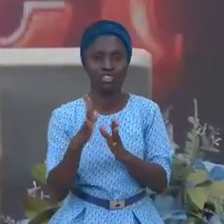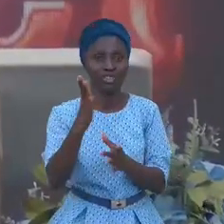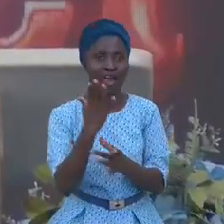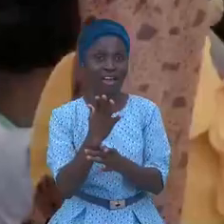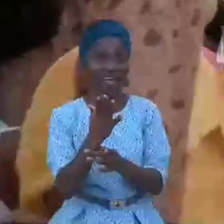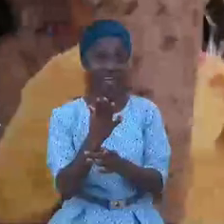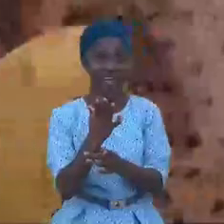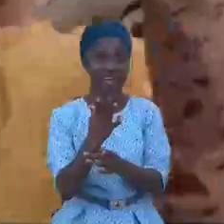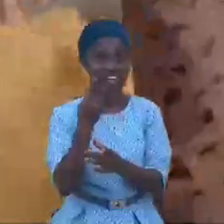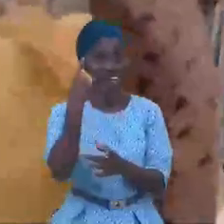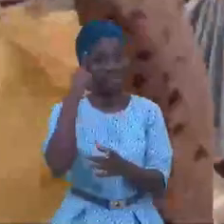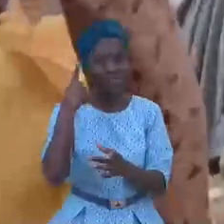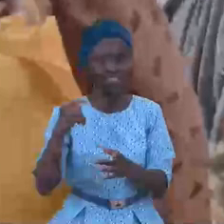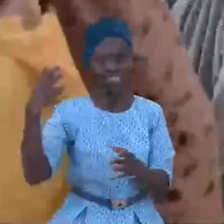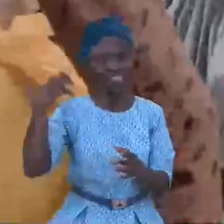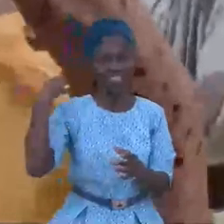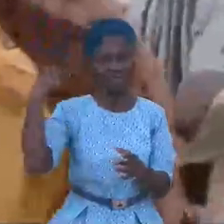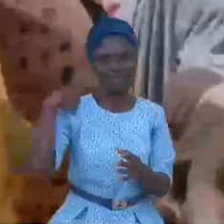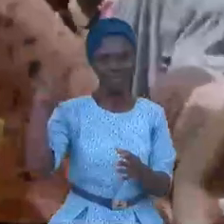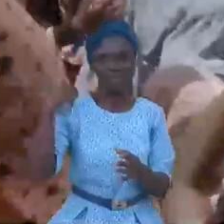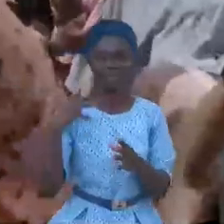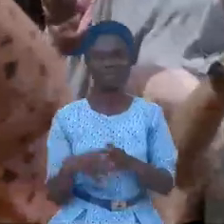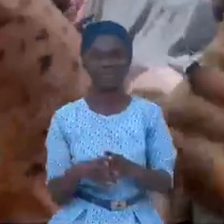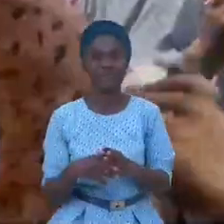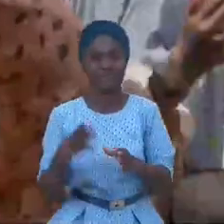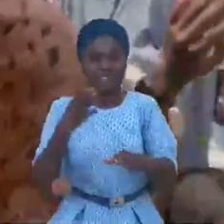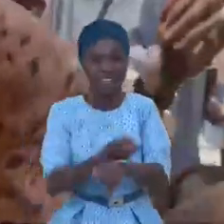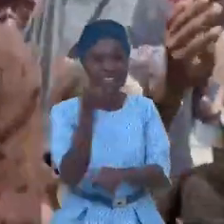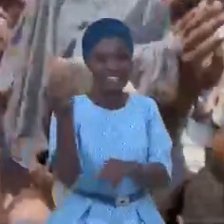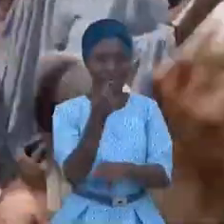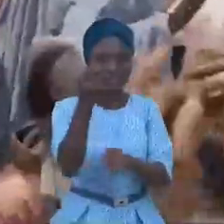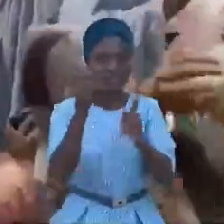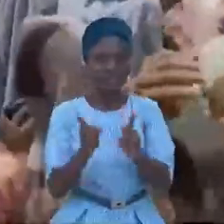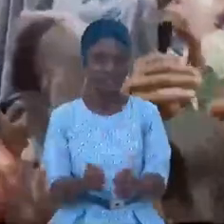les mains des champions, des